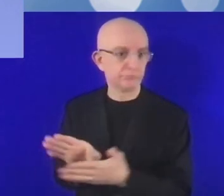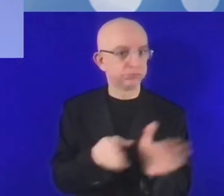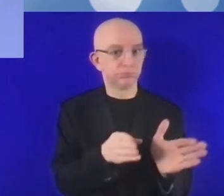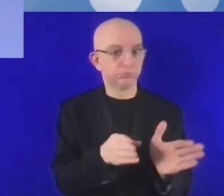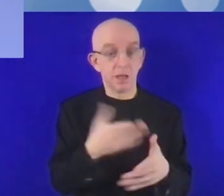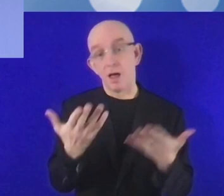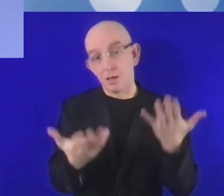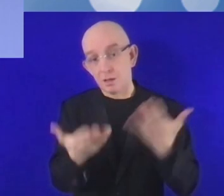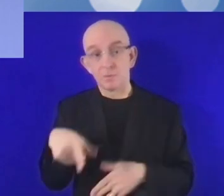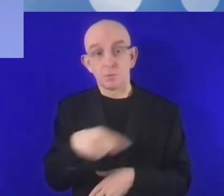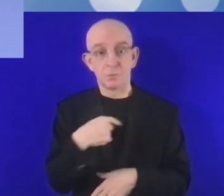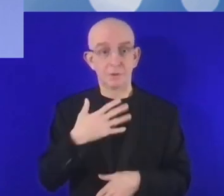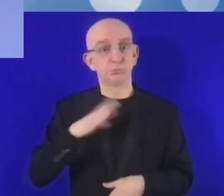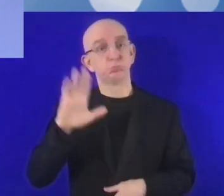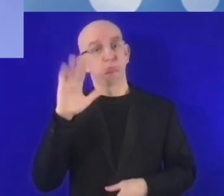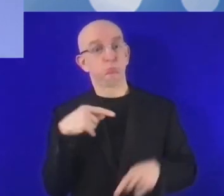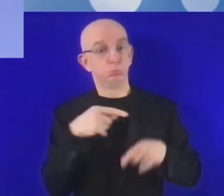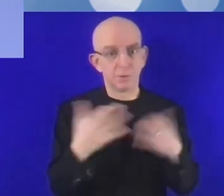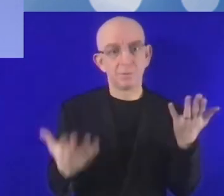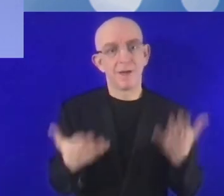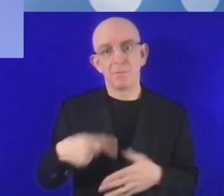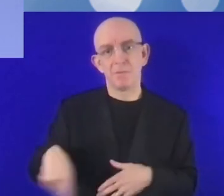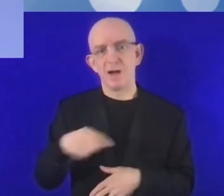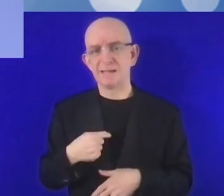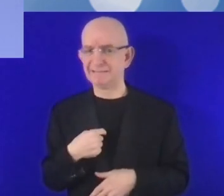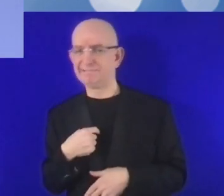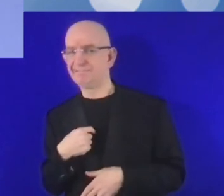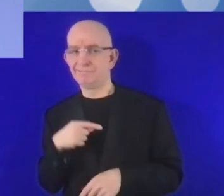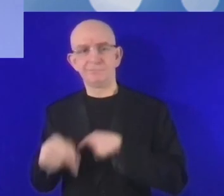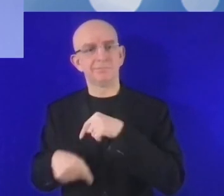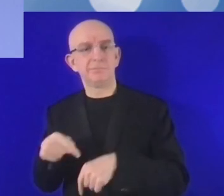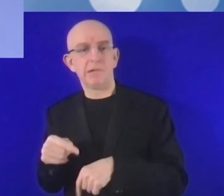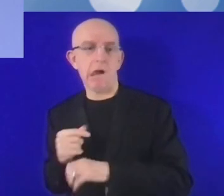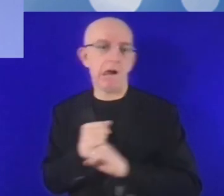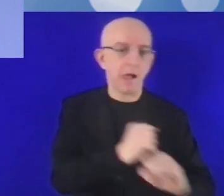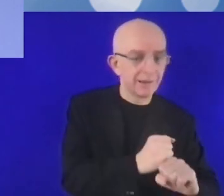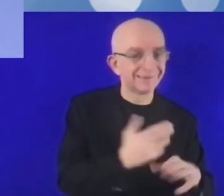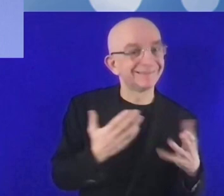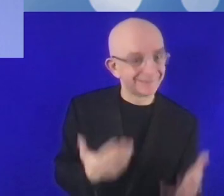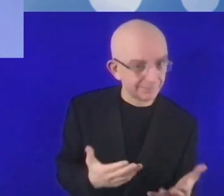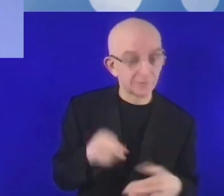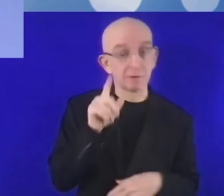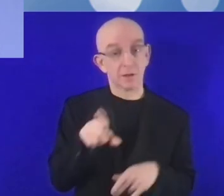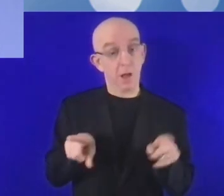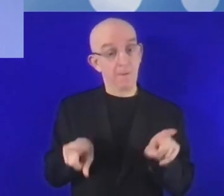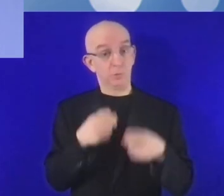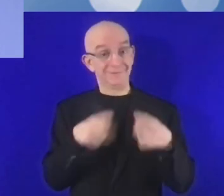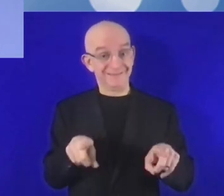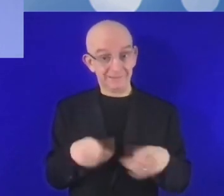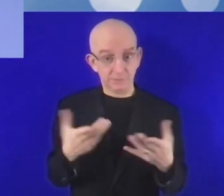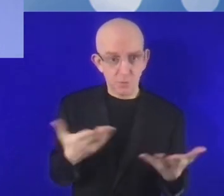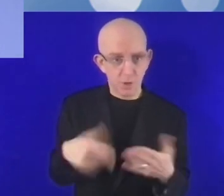说音乐的话，我们应该回答一个问题：什么是质量？谁来决定音乐的质